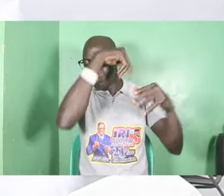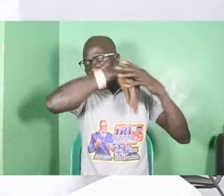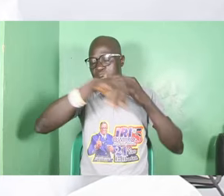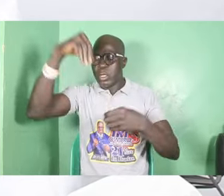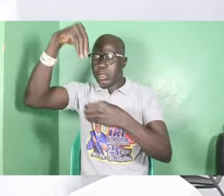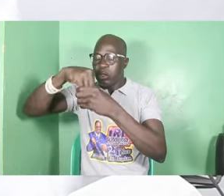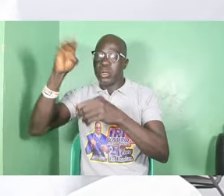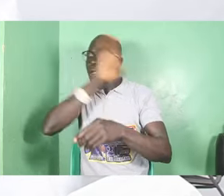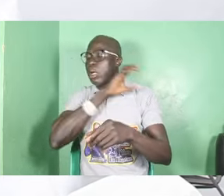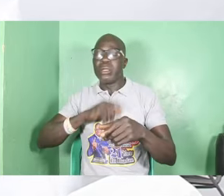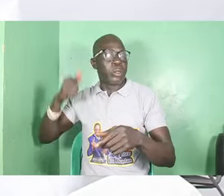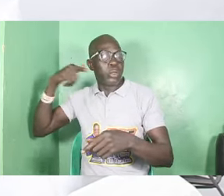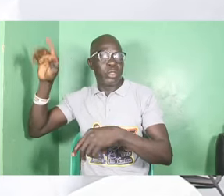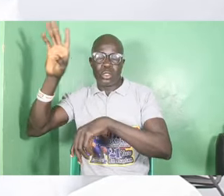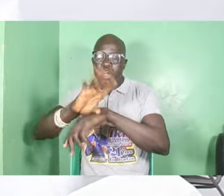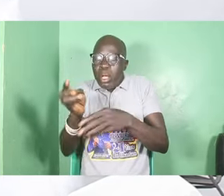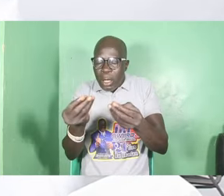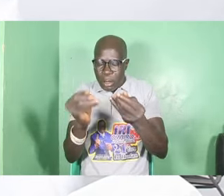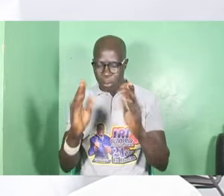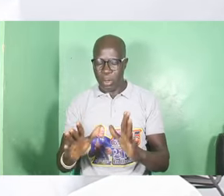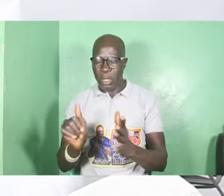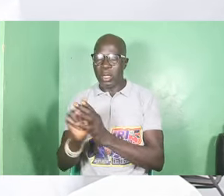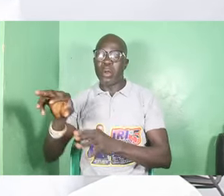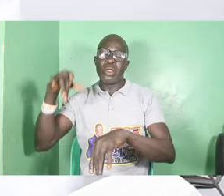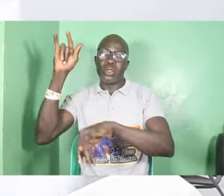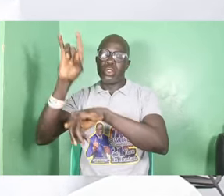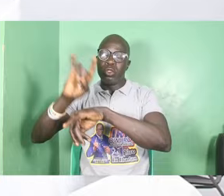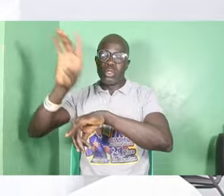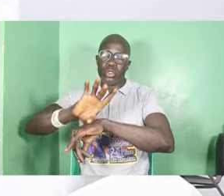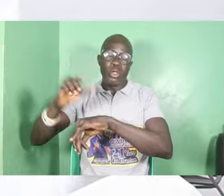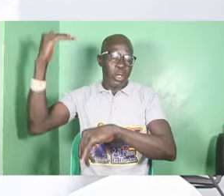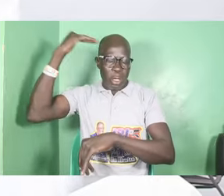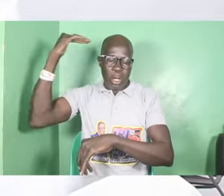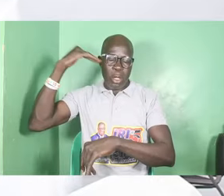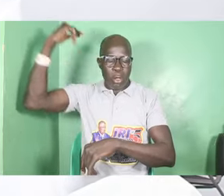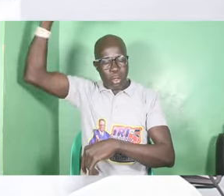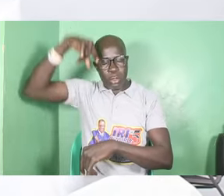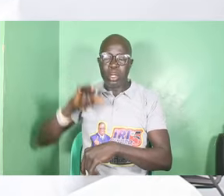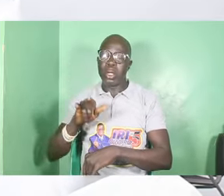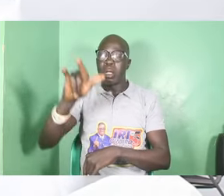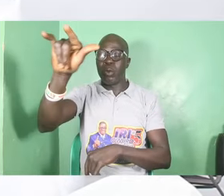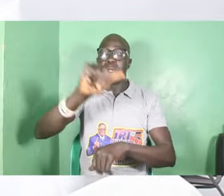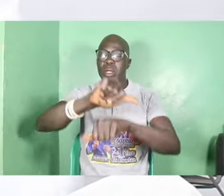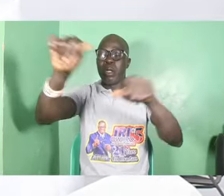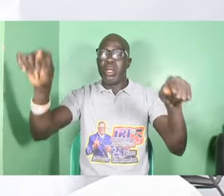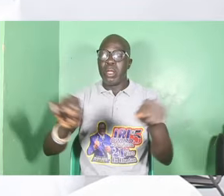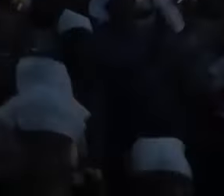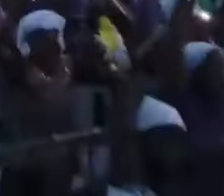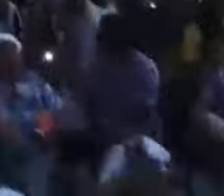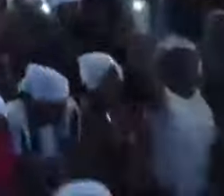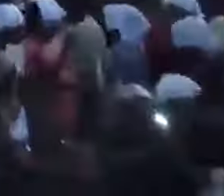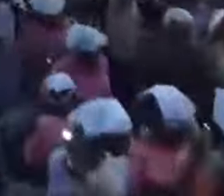lati jo sido pragodi church land of reality toluju a wa ni gbaremu idobi airport area na ilu